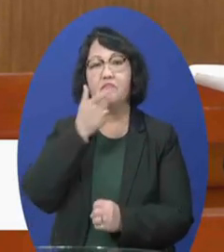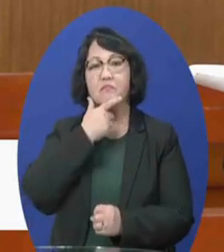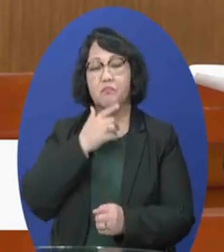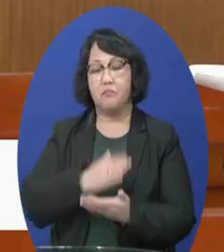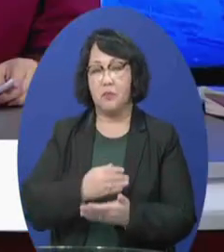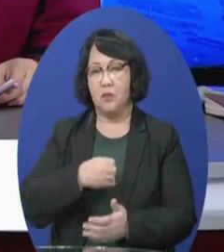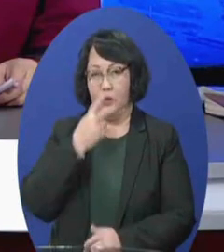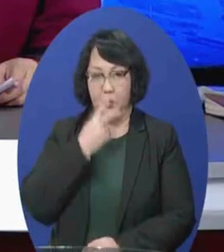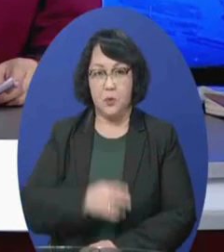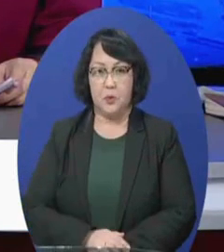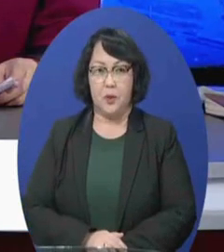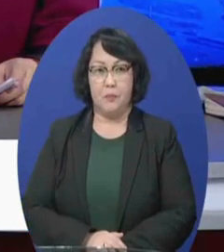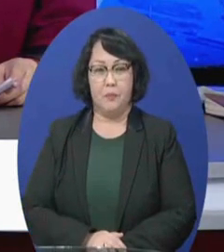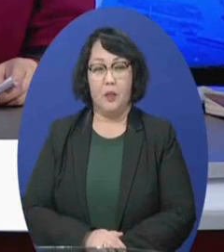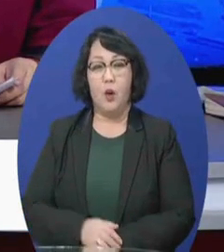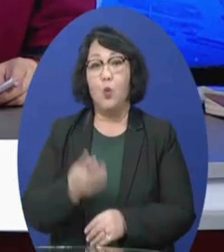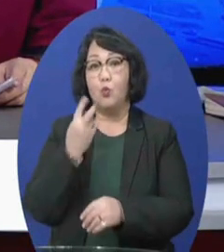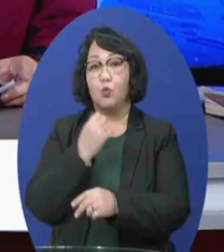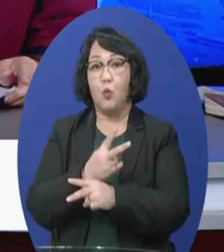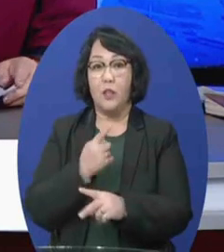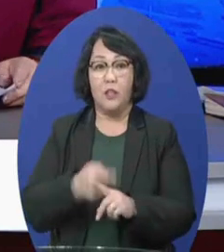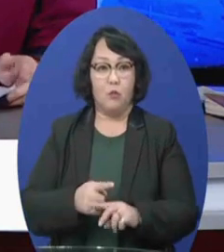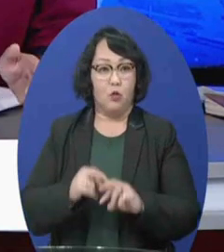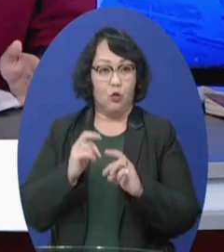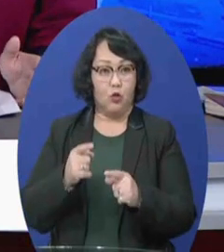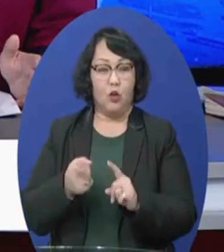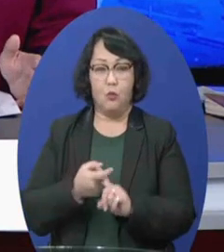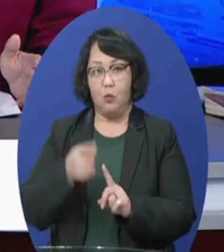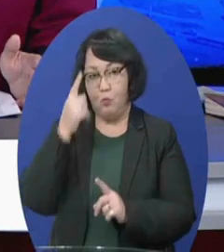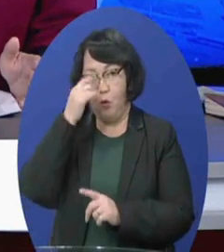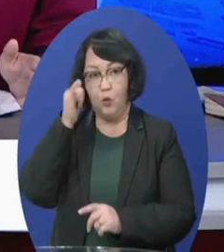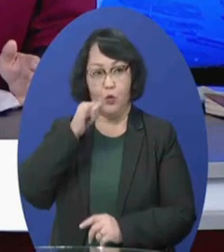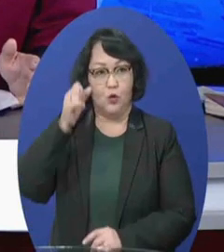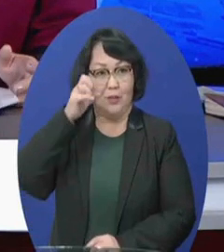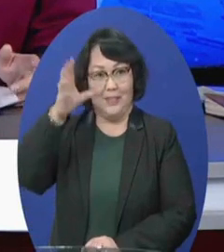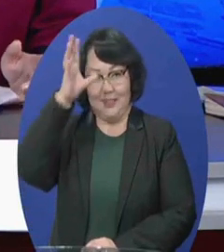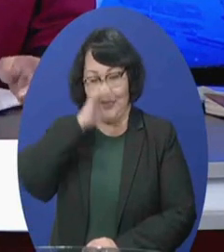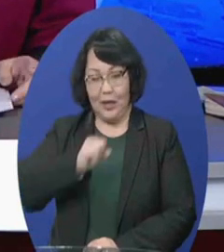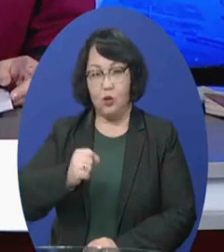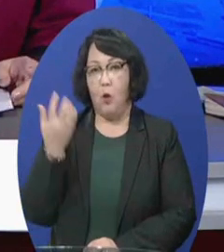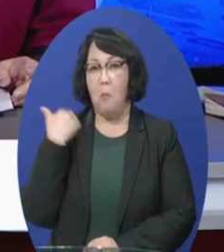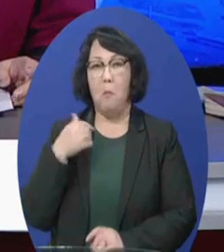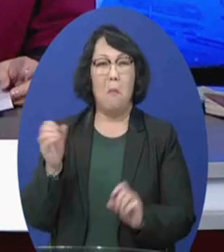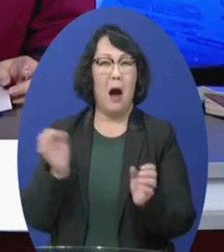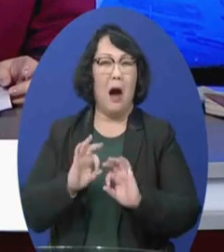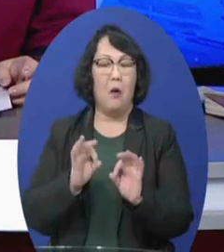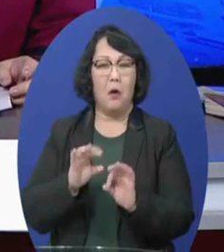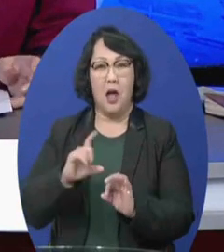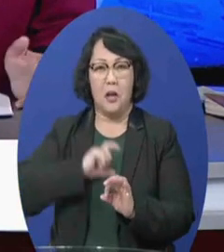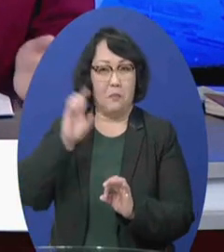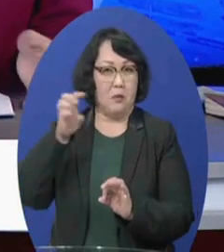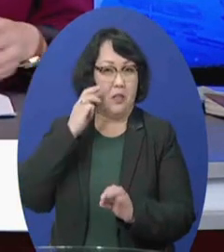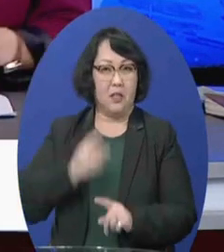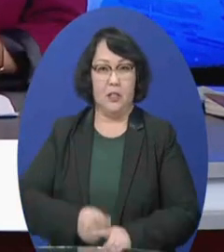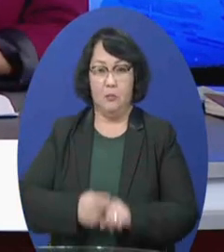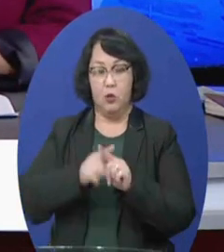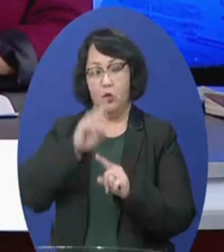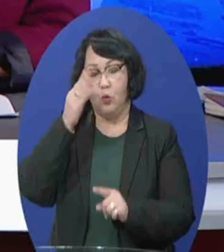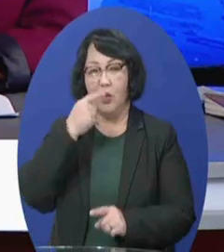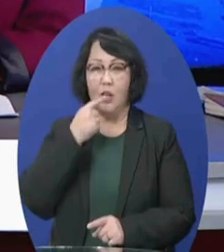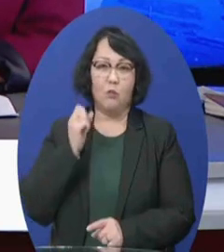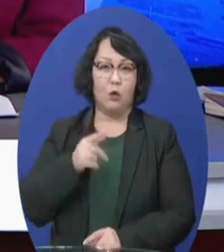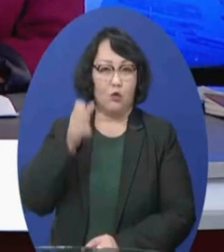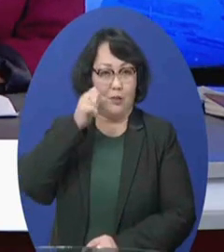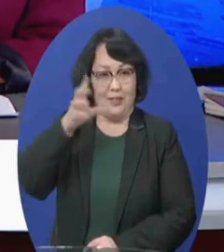байгаа. Тэгэхээр үндсэлийн нэмэлт өөрчлөлтөөр Монгол улсын ерөнхий сайдад бол өмнө байгаагүй эрх мэдлийг нэмэгдүүлсэн. За тодруулж хэлэх юм бол ерөнхий